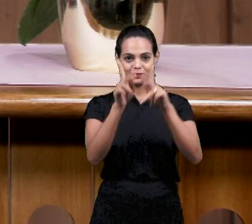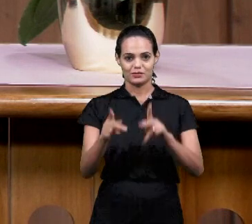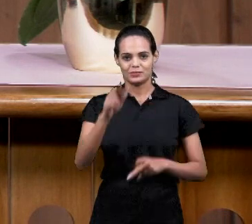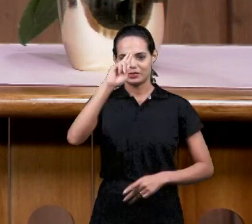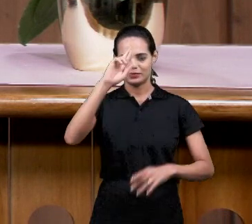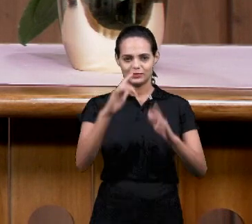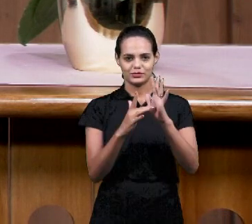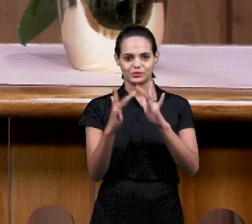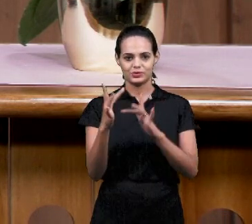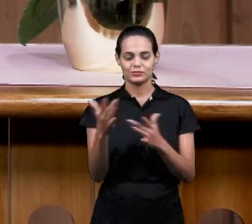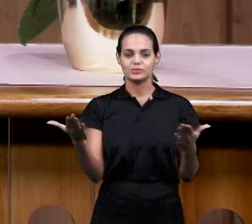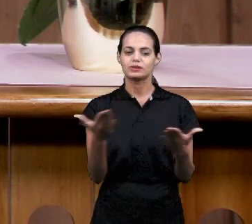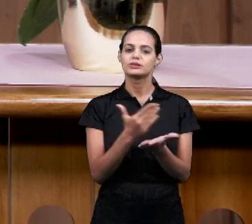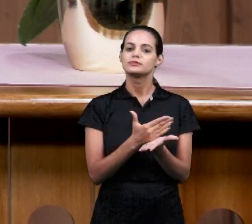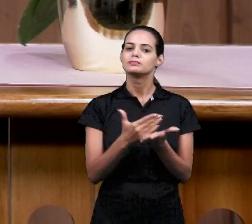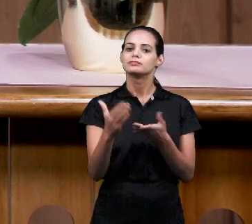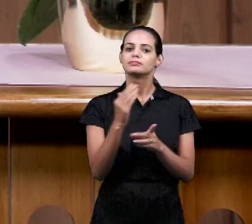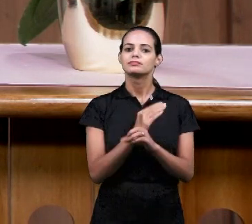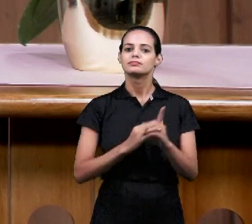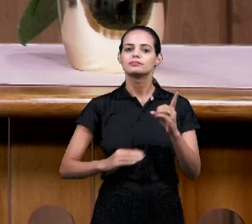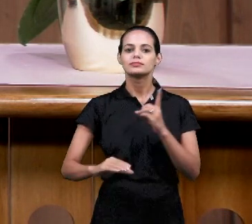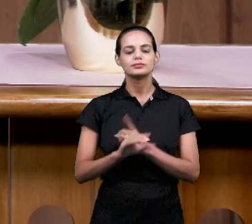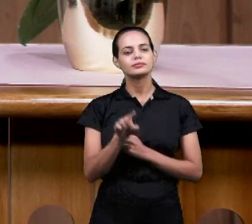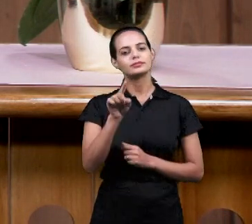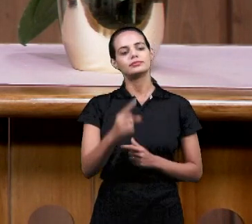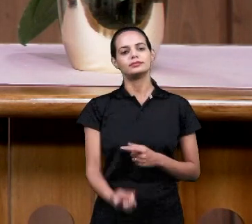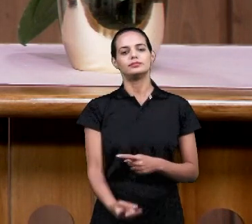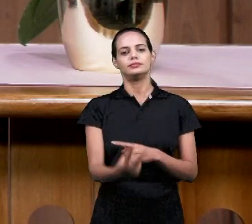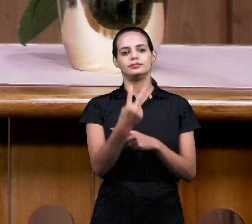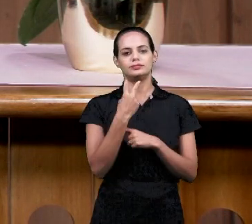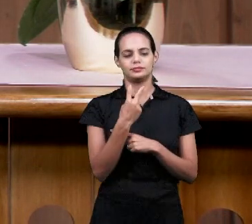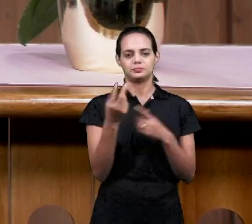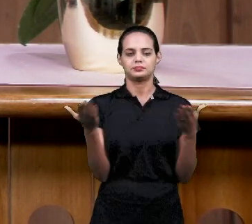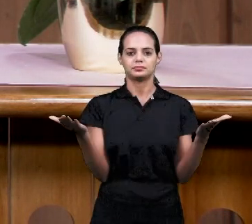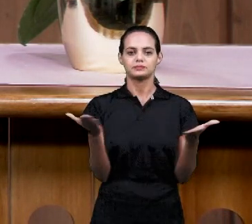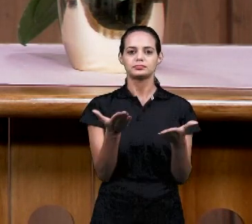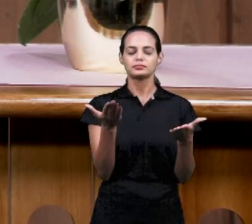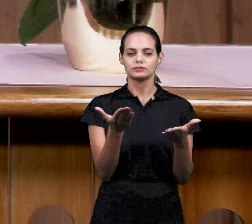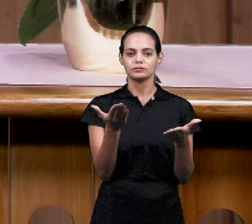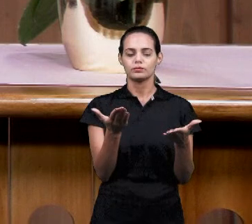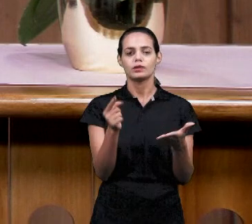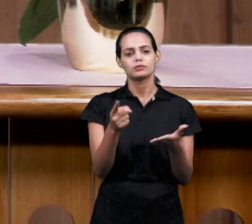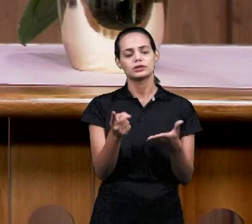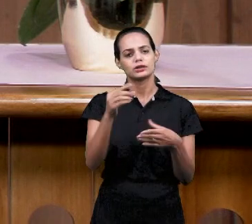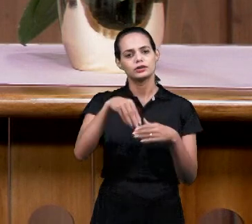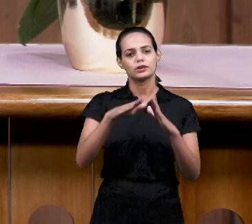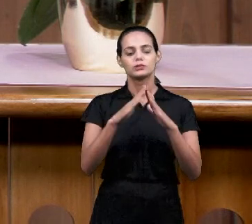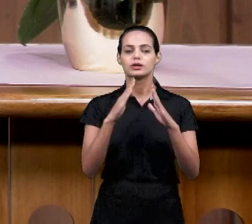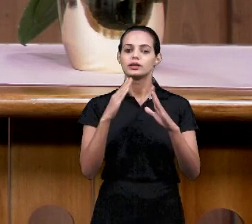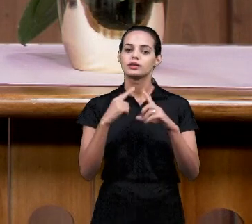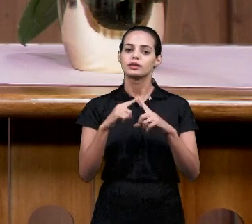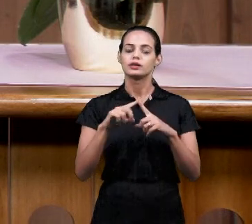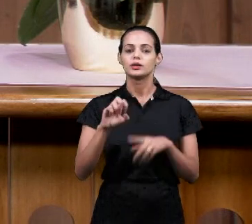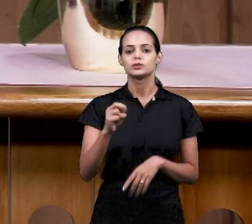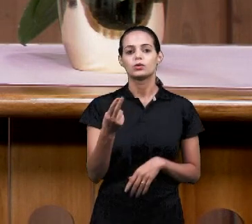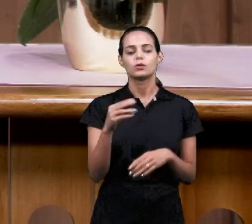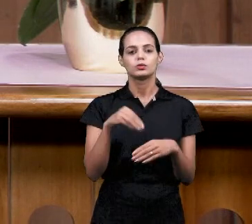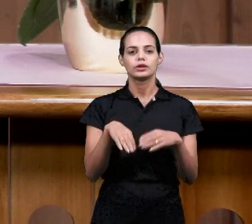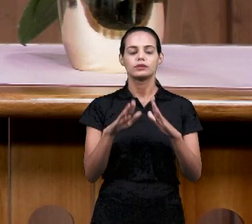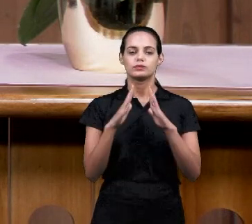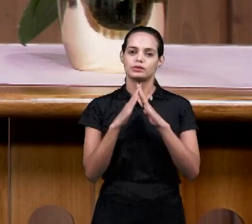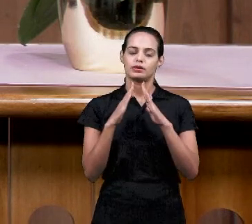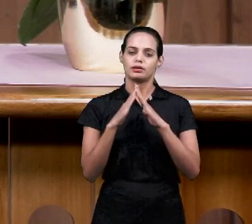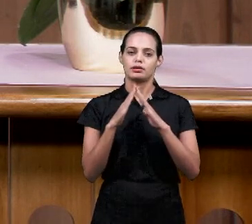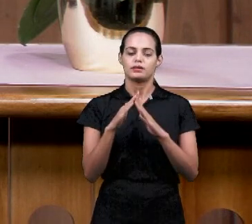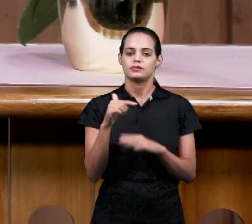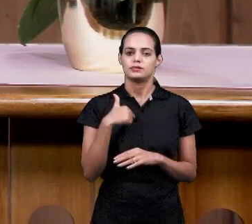commencer ce culte. Vous qui nous assistez, qui participez de ce culte dans nos églises, vous qui êtes de votre maison, j'invite à